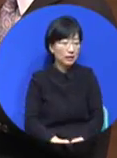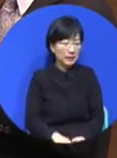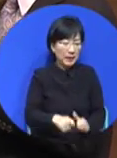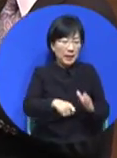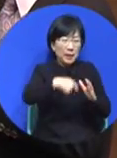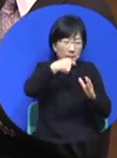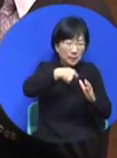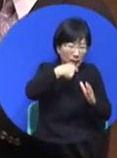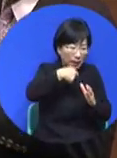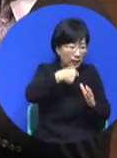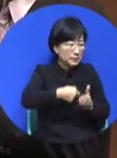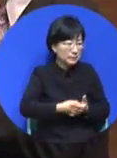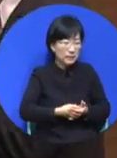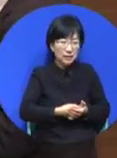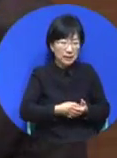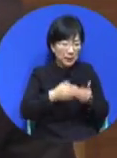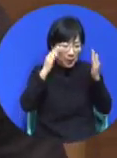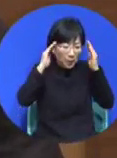죽 먹다가 갈 것이냐가 아니고.